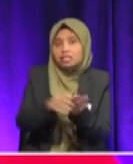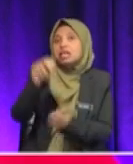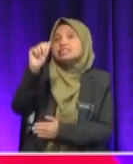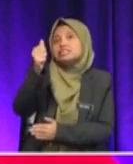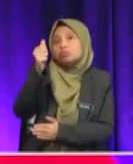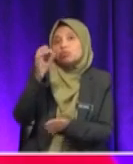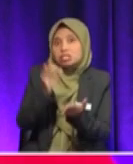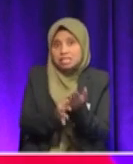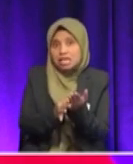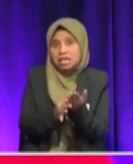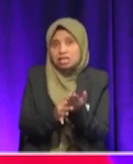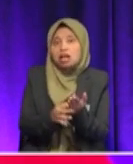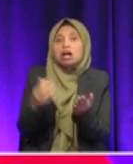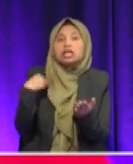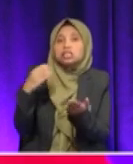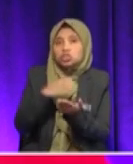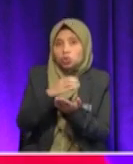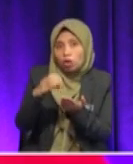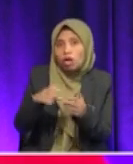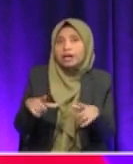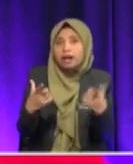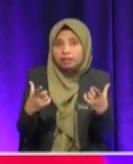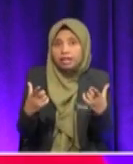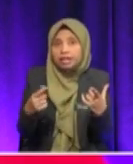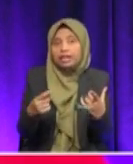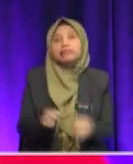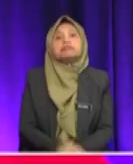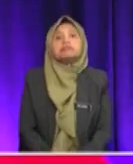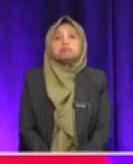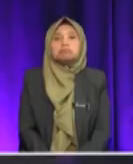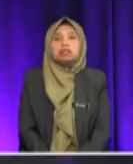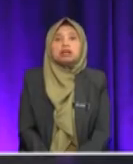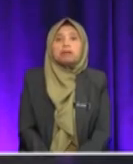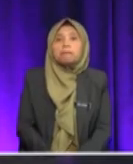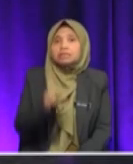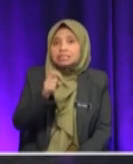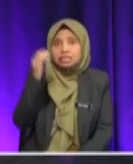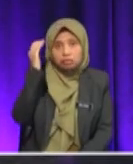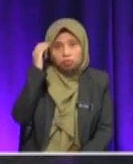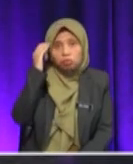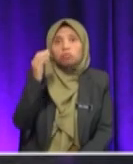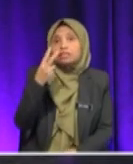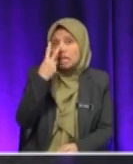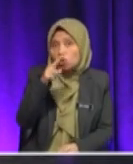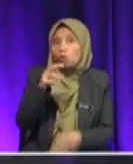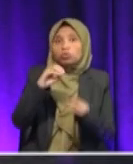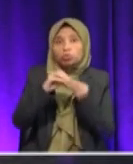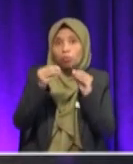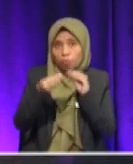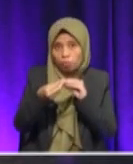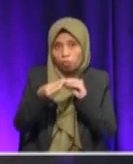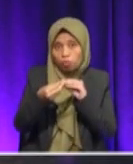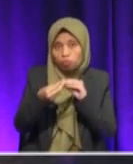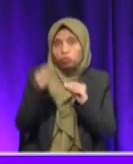Acura lainpun janji ibunya sambil betul aku penting pada numbuh pada duit